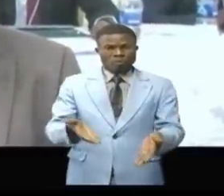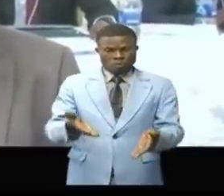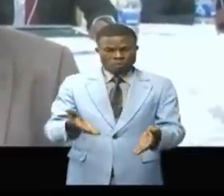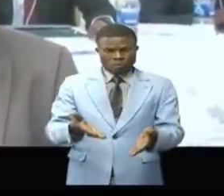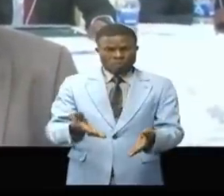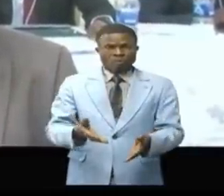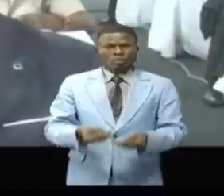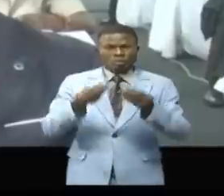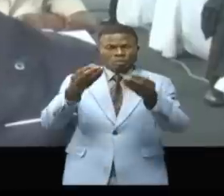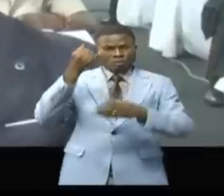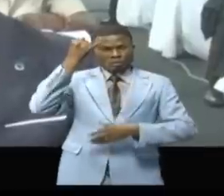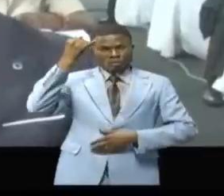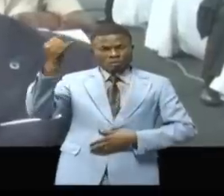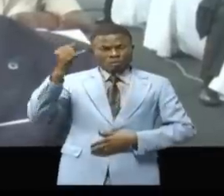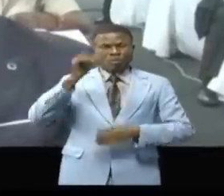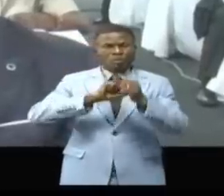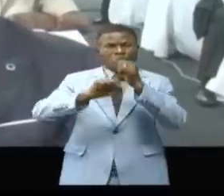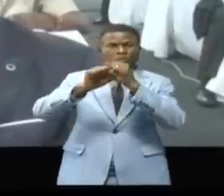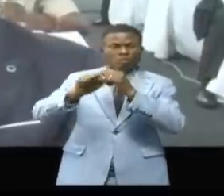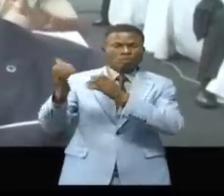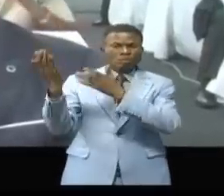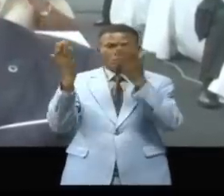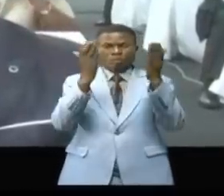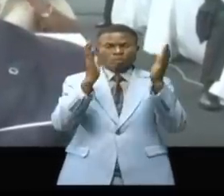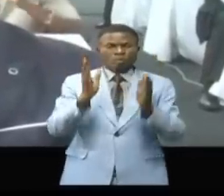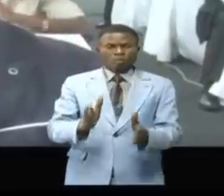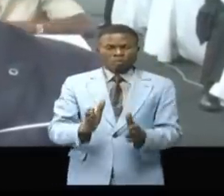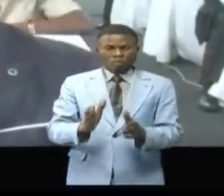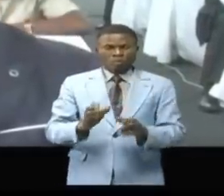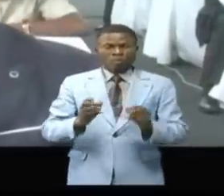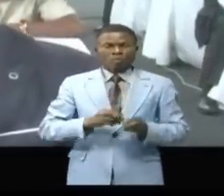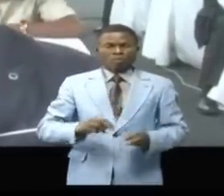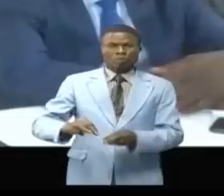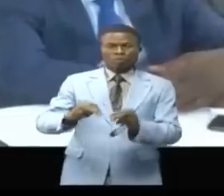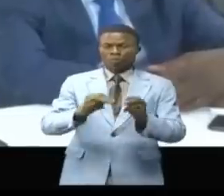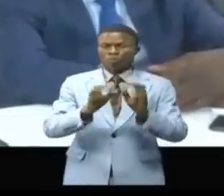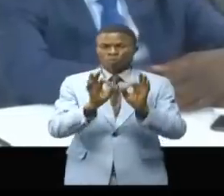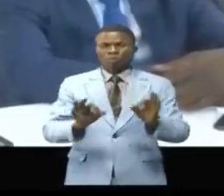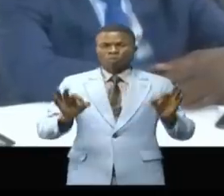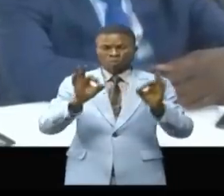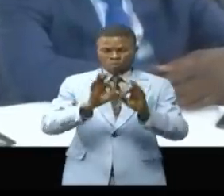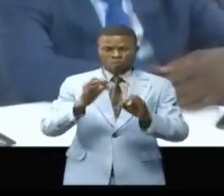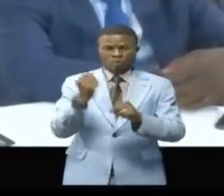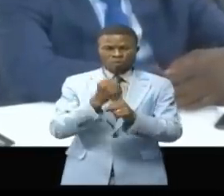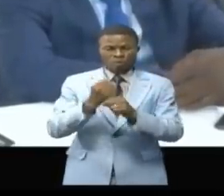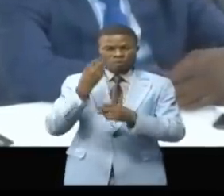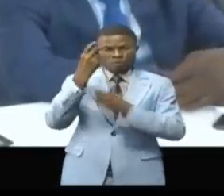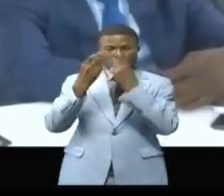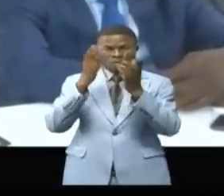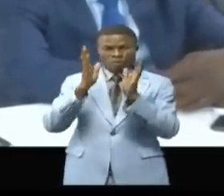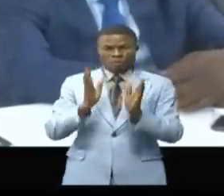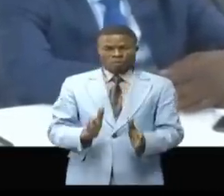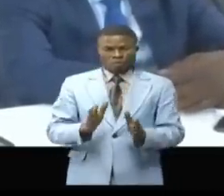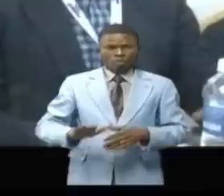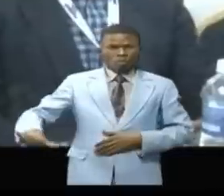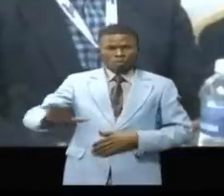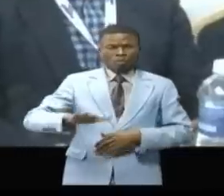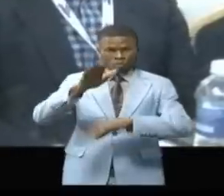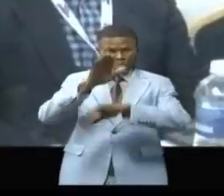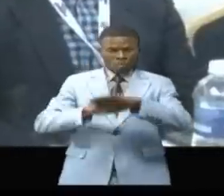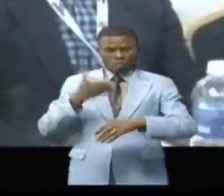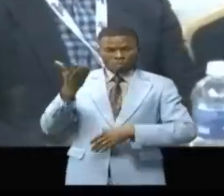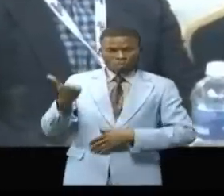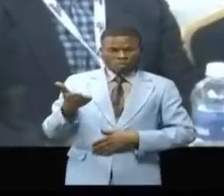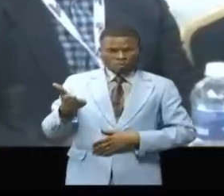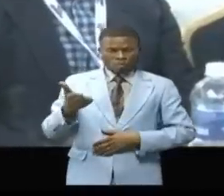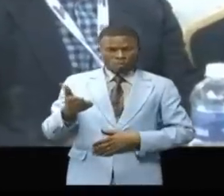des options pour promouvoir le commerce, l'un des corollaires majeurs des activités touristiques. Parmi les nations invitées à cet